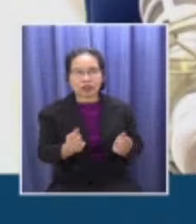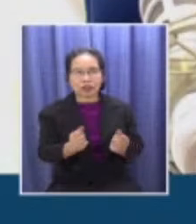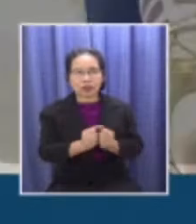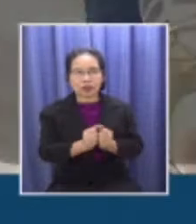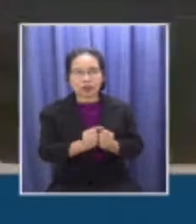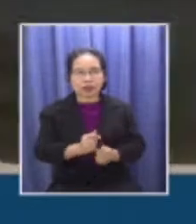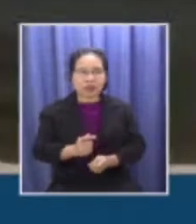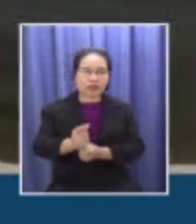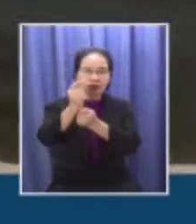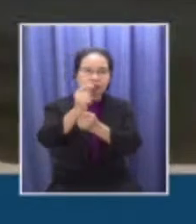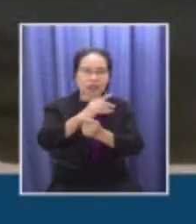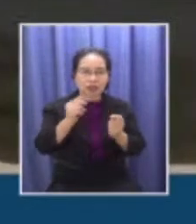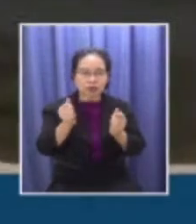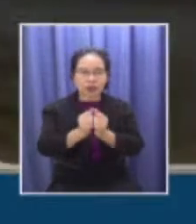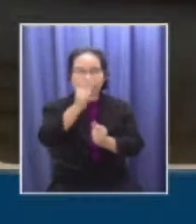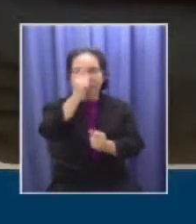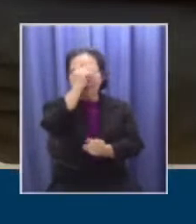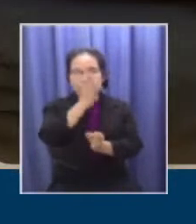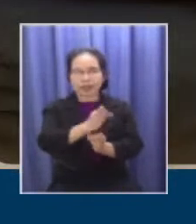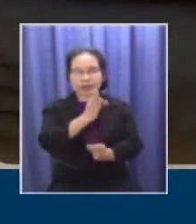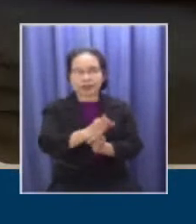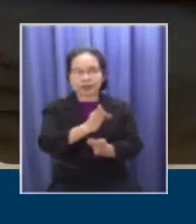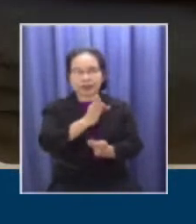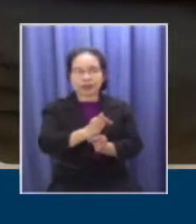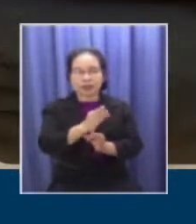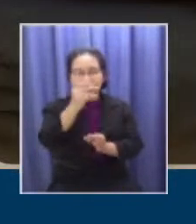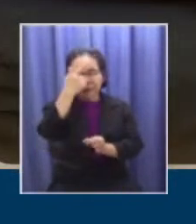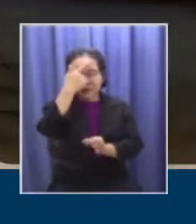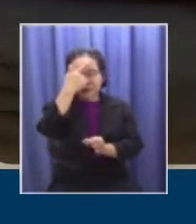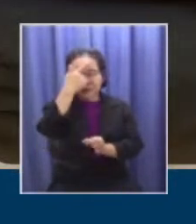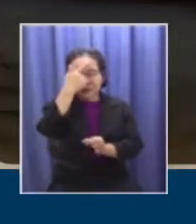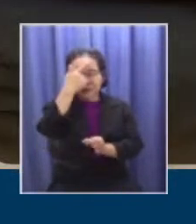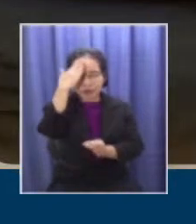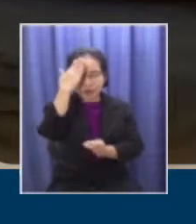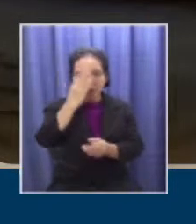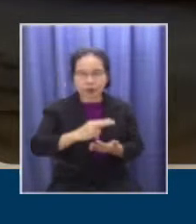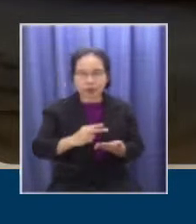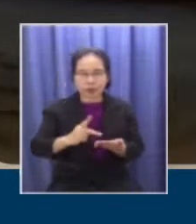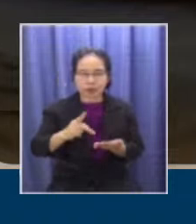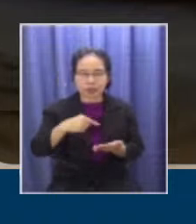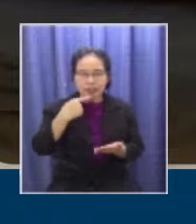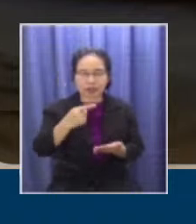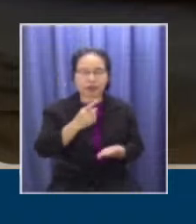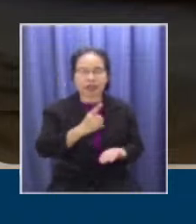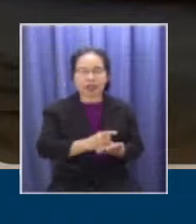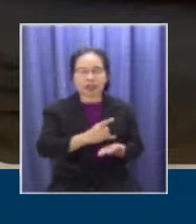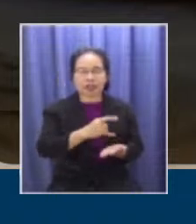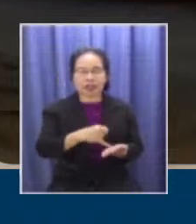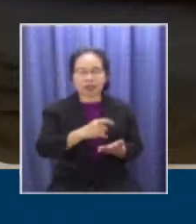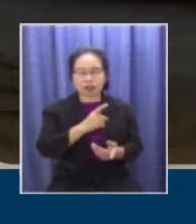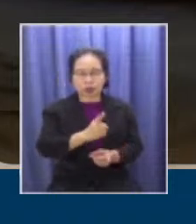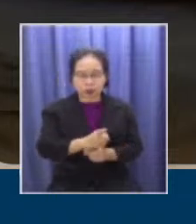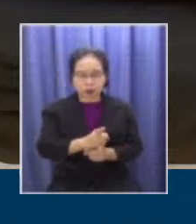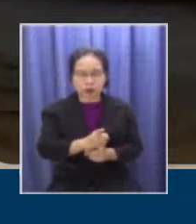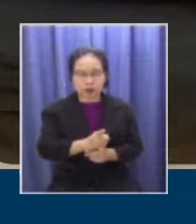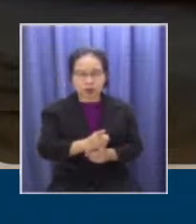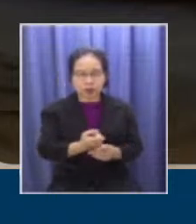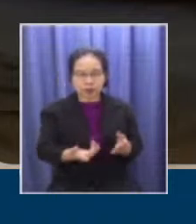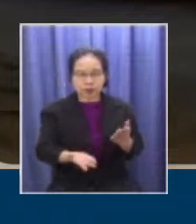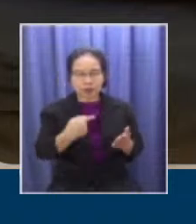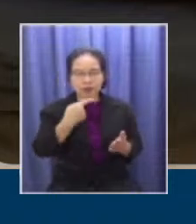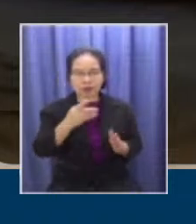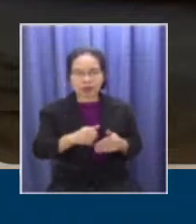na so metra odie on tene Paul kan ha na se kyerɛ wo gidie mu ani ahotoso me